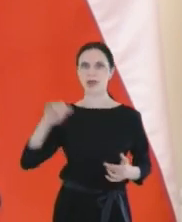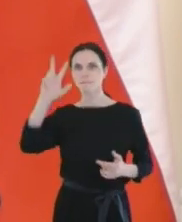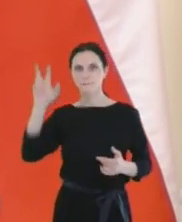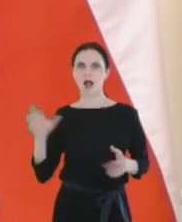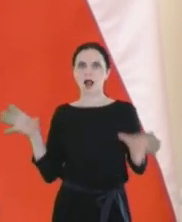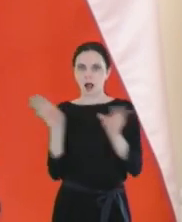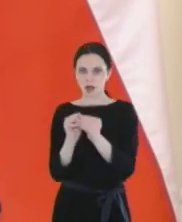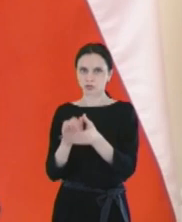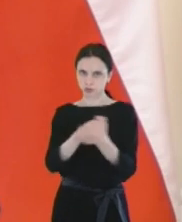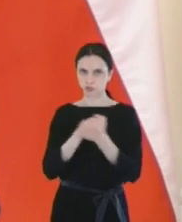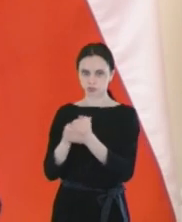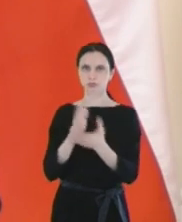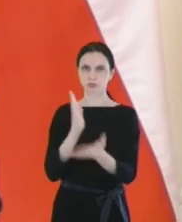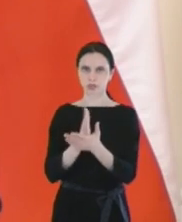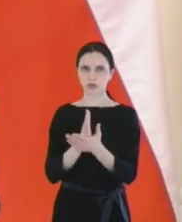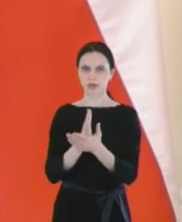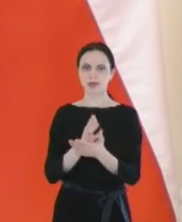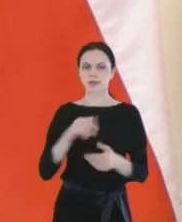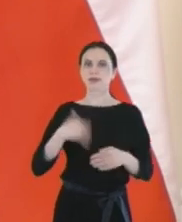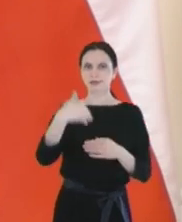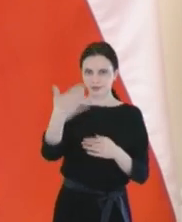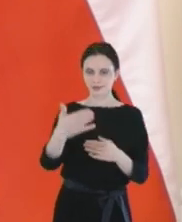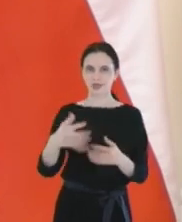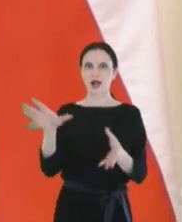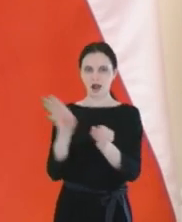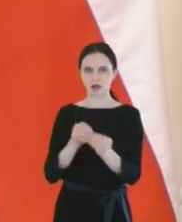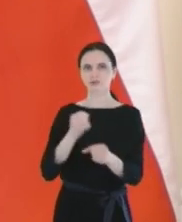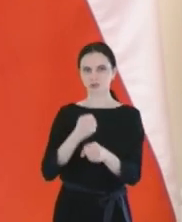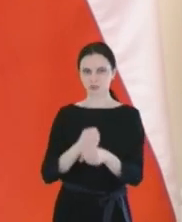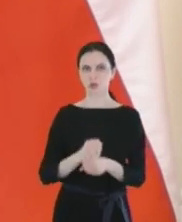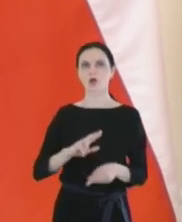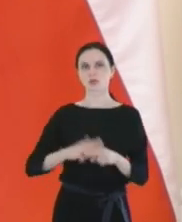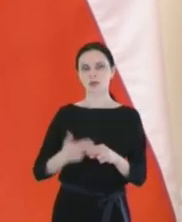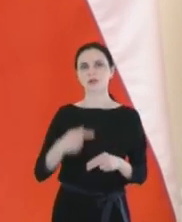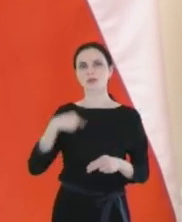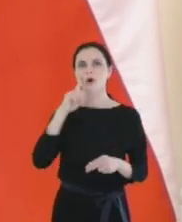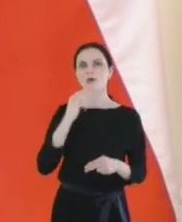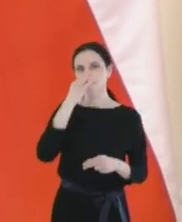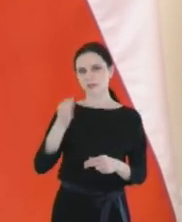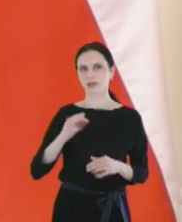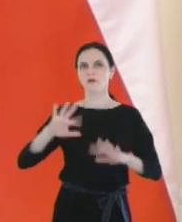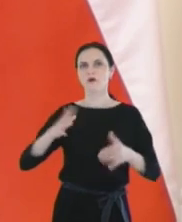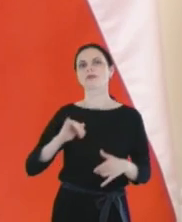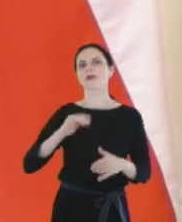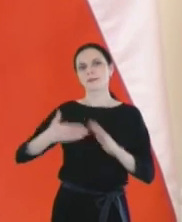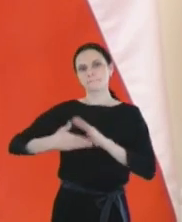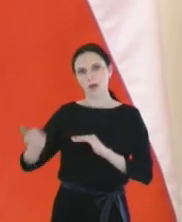ir dalysimės tą atsakomybę ir ateityje. Labai dėkoju už jūsų svetingumą, ne tik